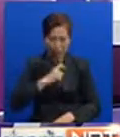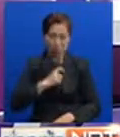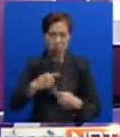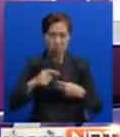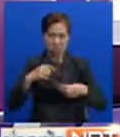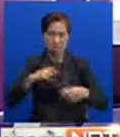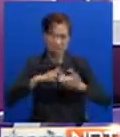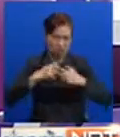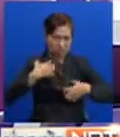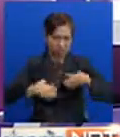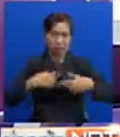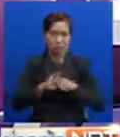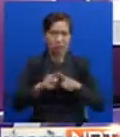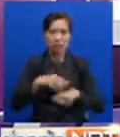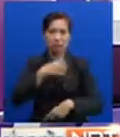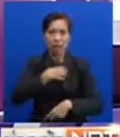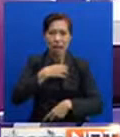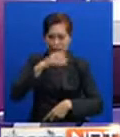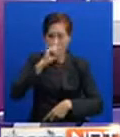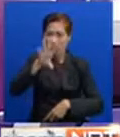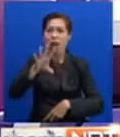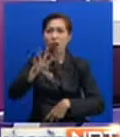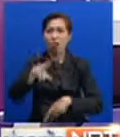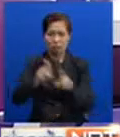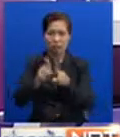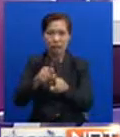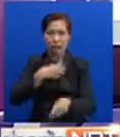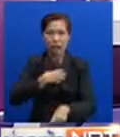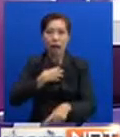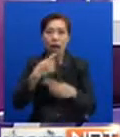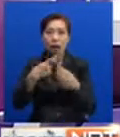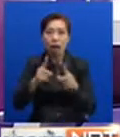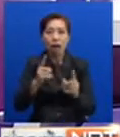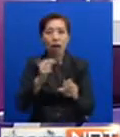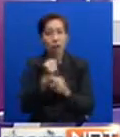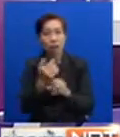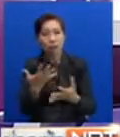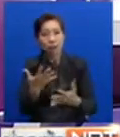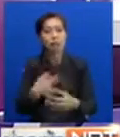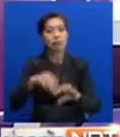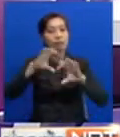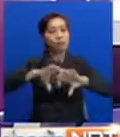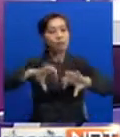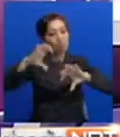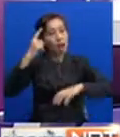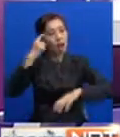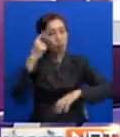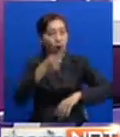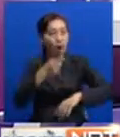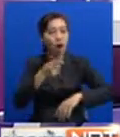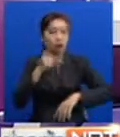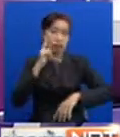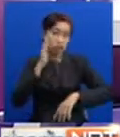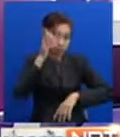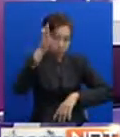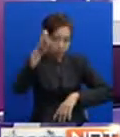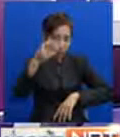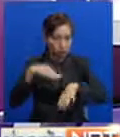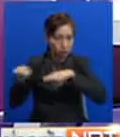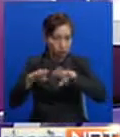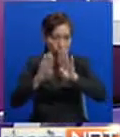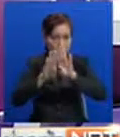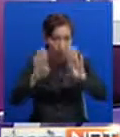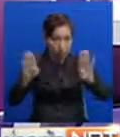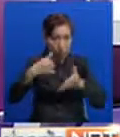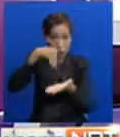ากไปที่จะไปร้องเรียนปัญหาที่เกิดขึ้นเรื่องนี้ล่ะค่ะรัฐบาลเขาเตรียมขยายพื้นที่นะไปเปิดศูนย์ดำรงธรรมหรือว่าศูนย์รับเรื่